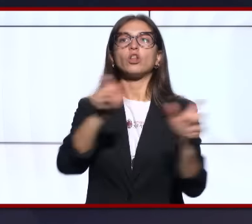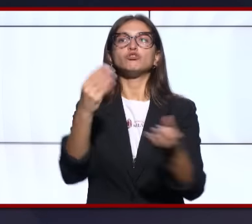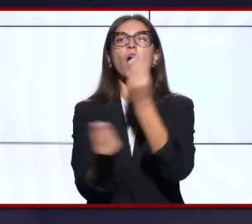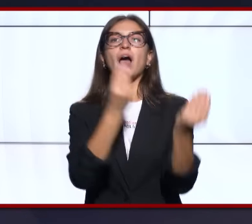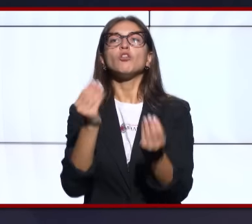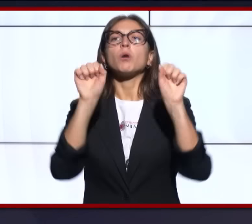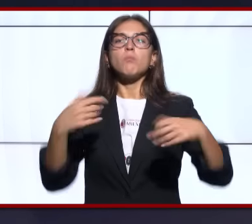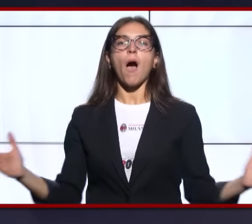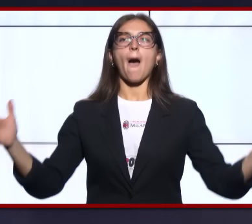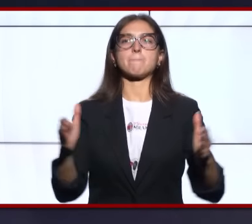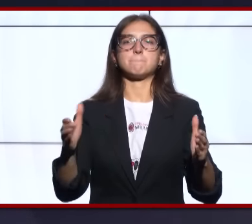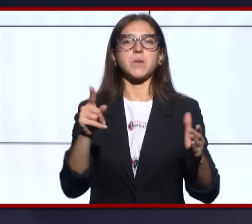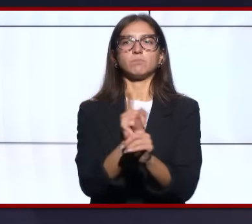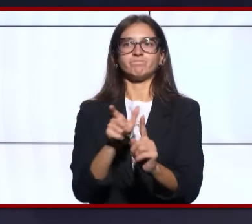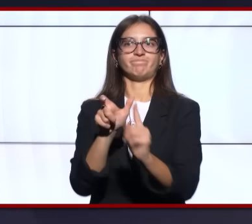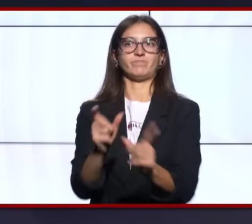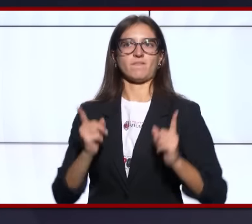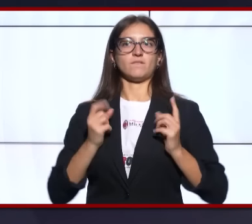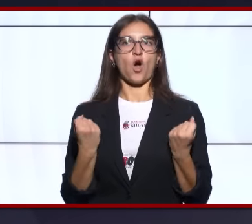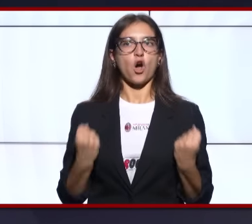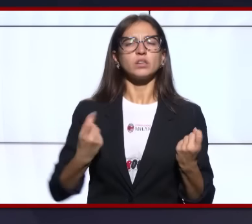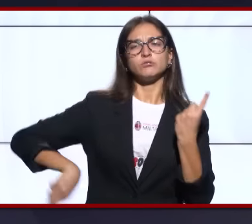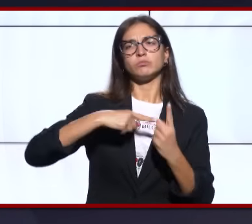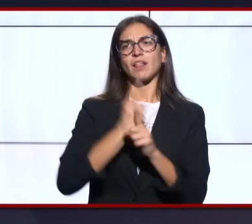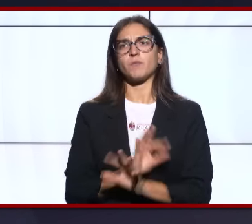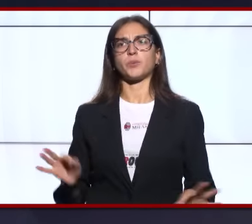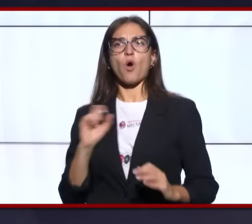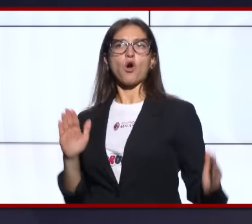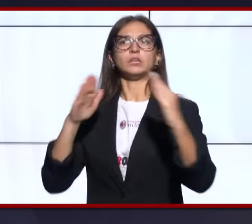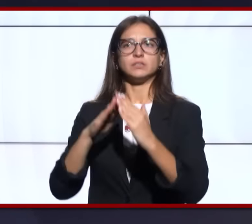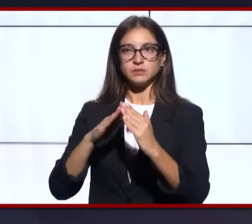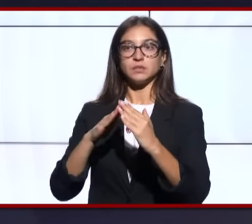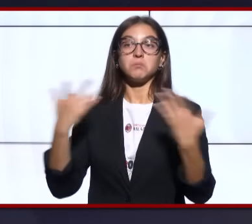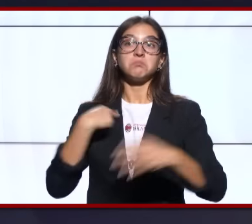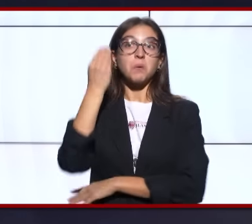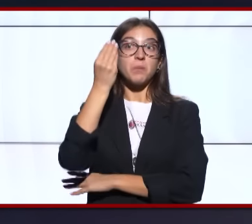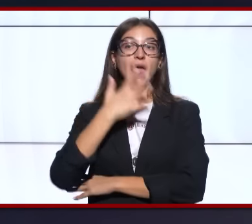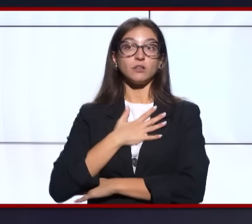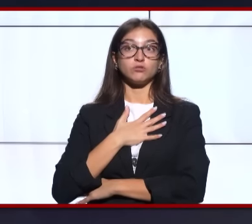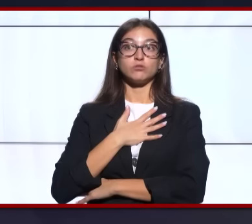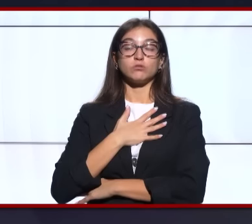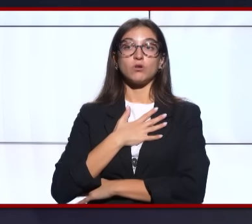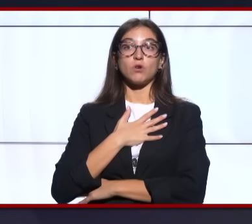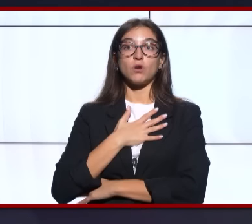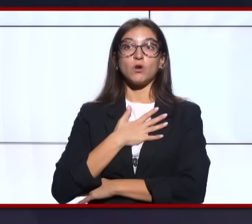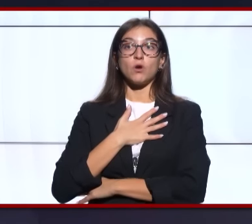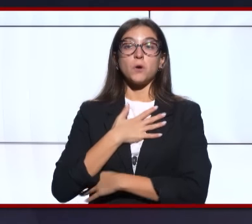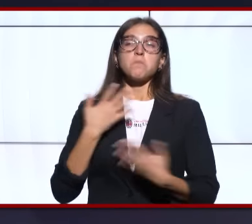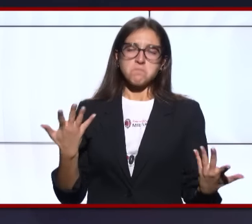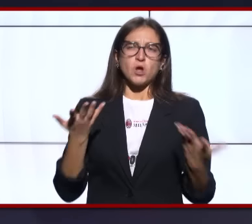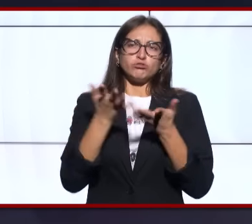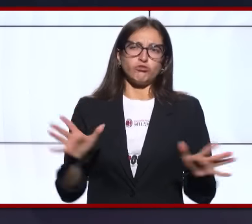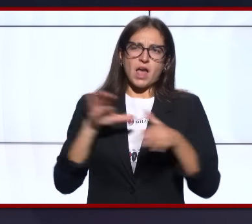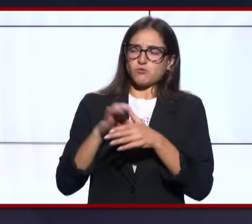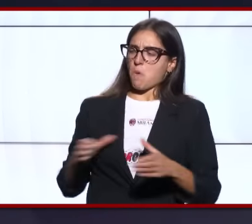compacta molto molto basso ha sempre cosa da meglior ma penso che abbiamo eh migliorato